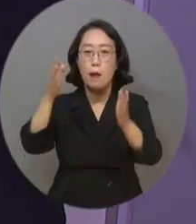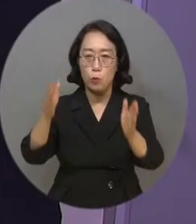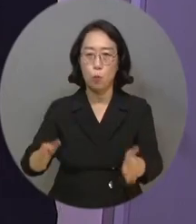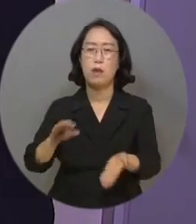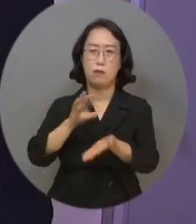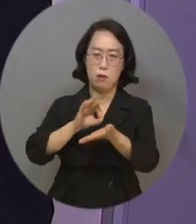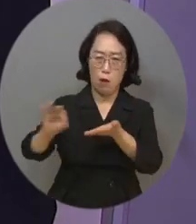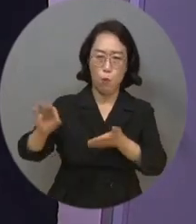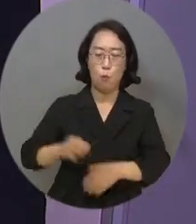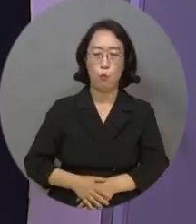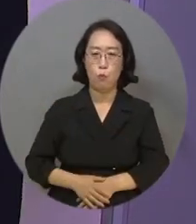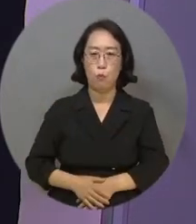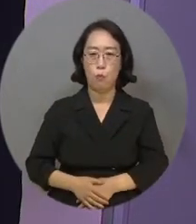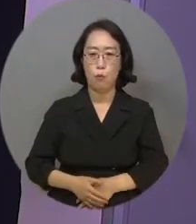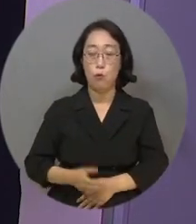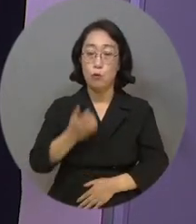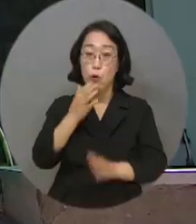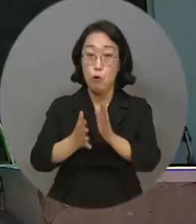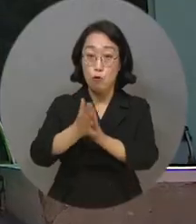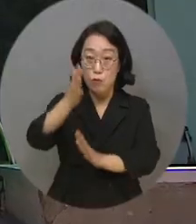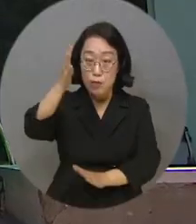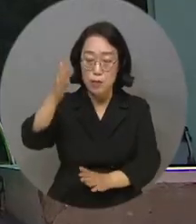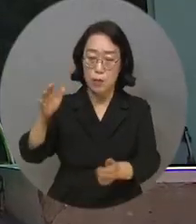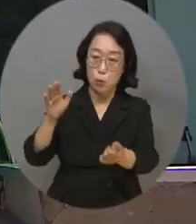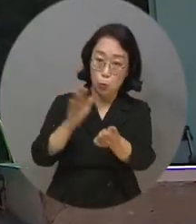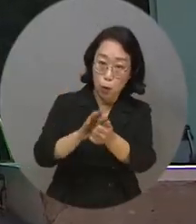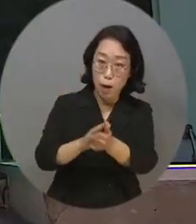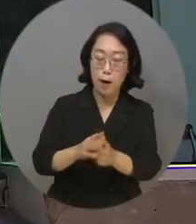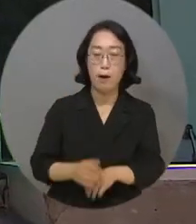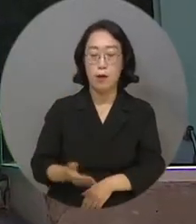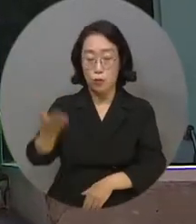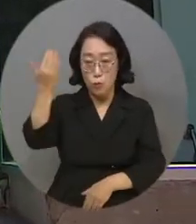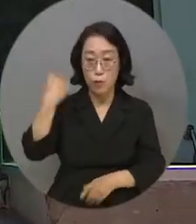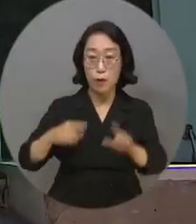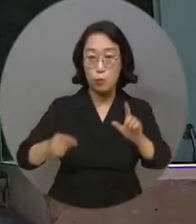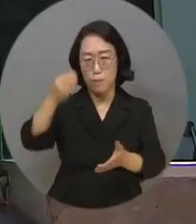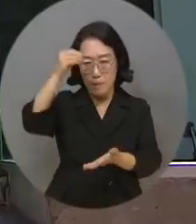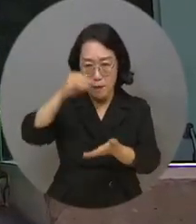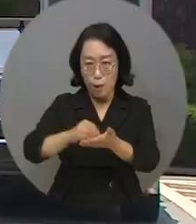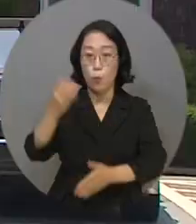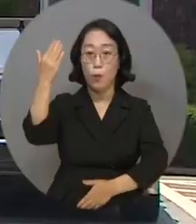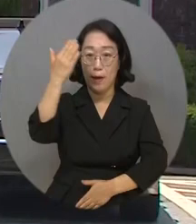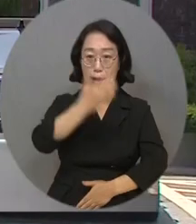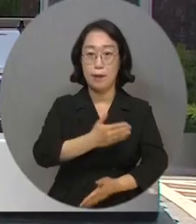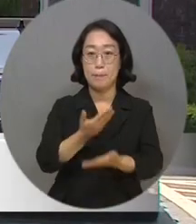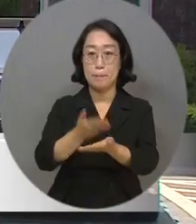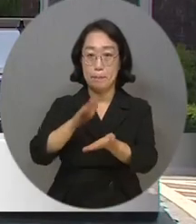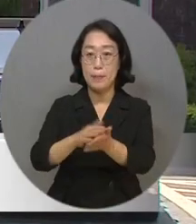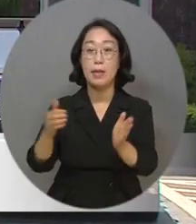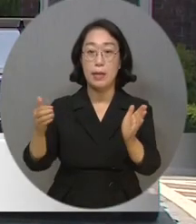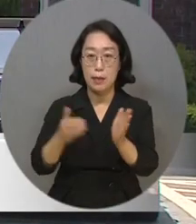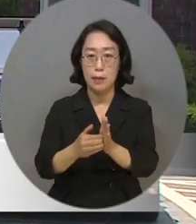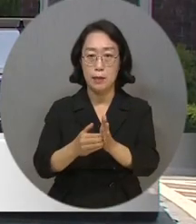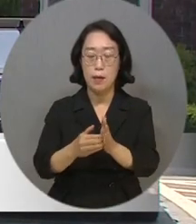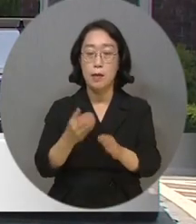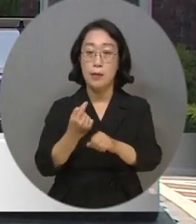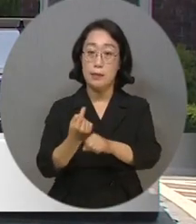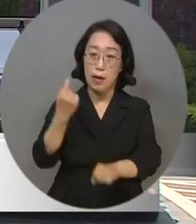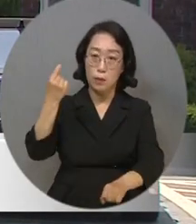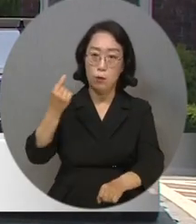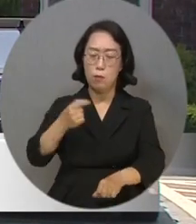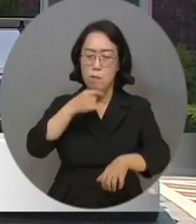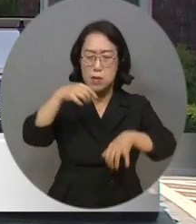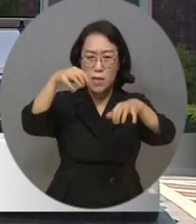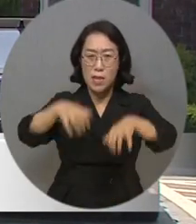다행히 서울시예지원으로 복지관은 이전의 상태를 회복했습니다 작년에 이제 저희가